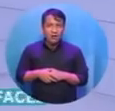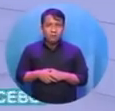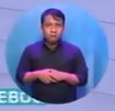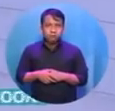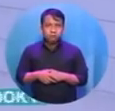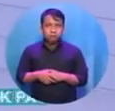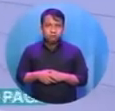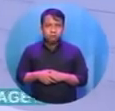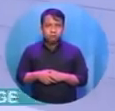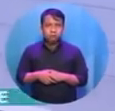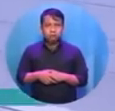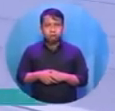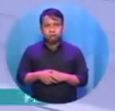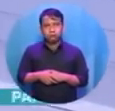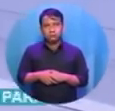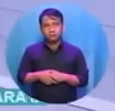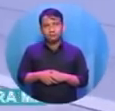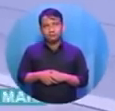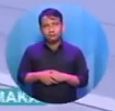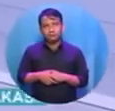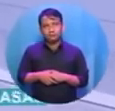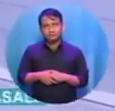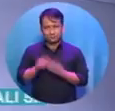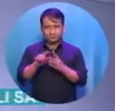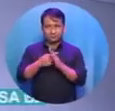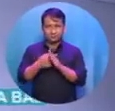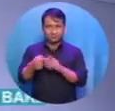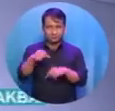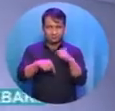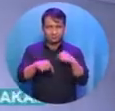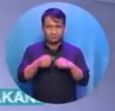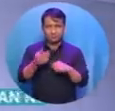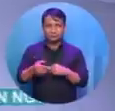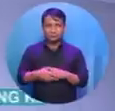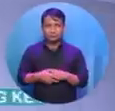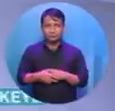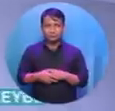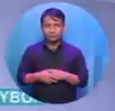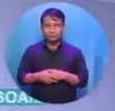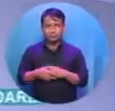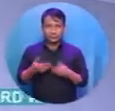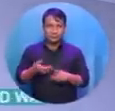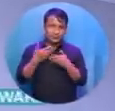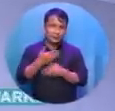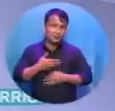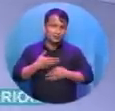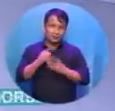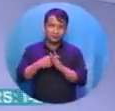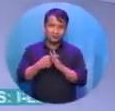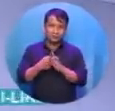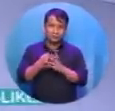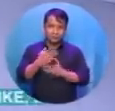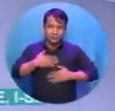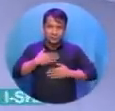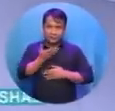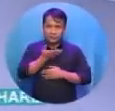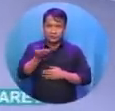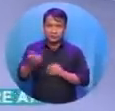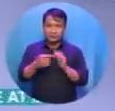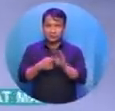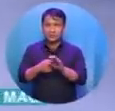Ayan, Jackie Lou. Bigyan natin, gusto ko sa umpisa pa lang ng show. Hyper na kayo sa saya. Pinapahype ko na